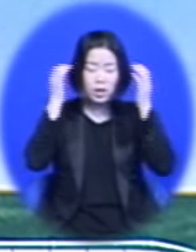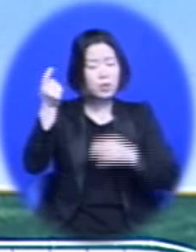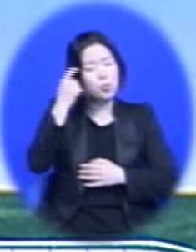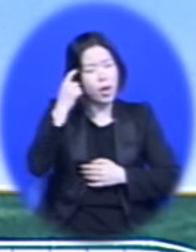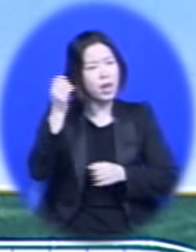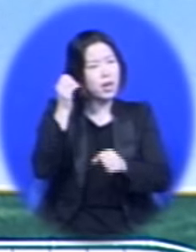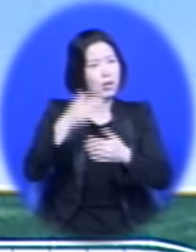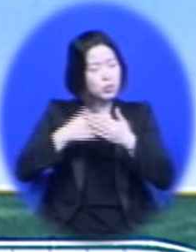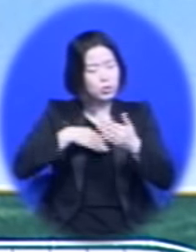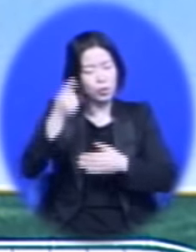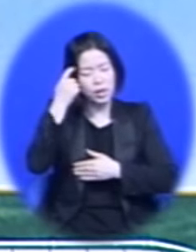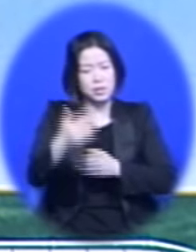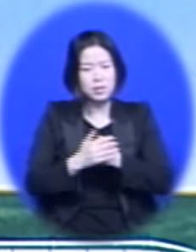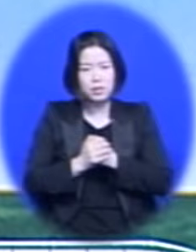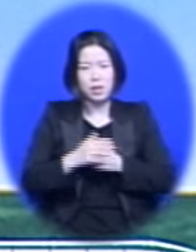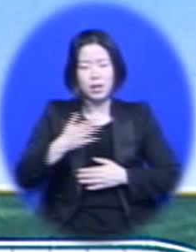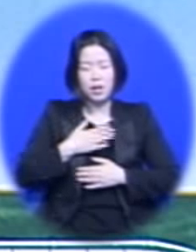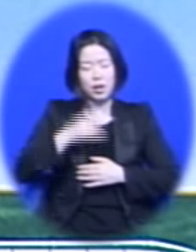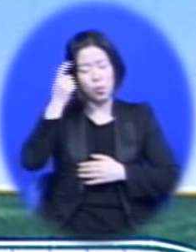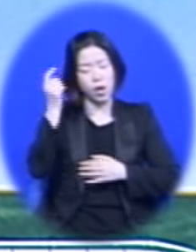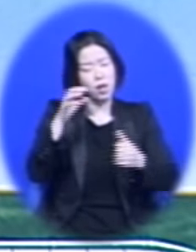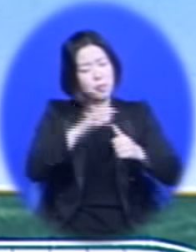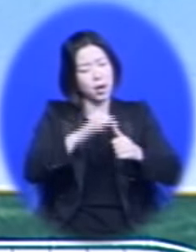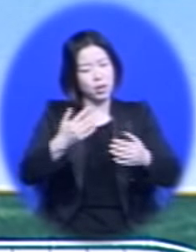두려워하지, 내가 왜 박해를 무서워하지,